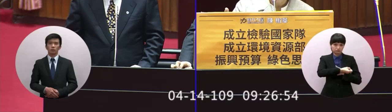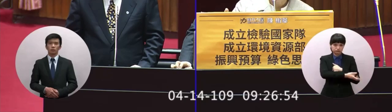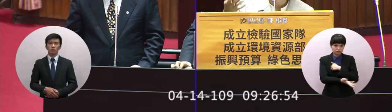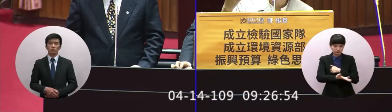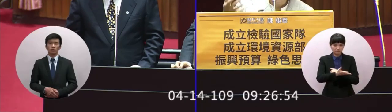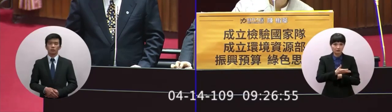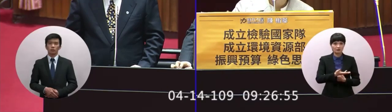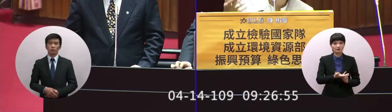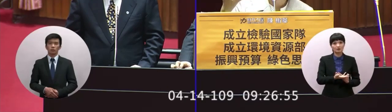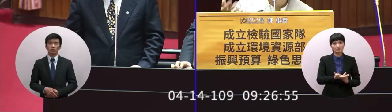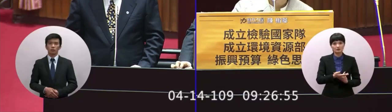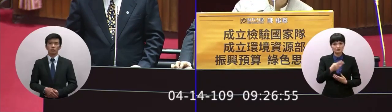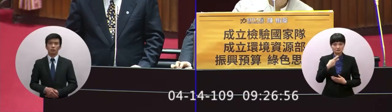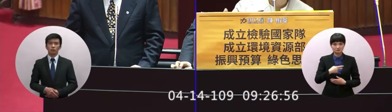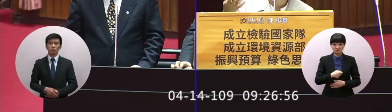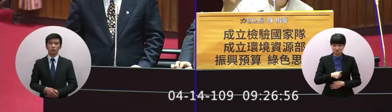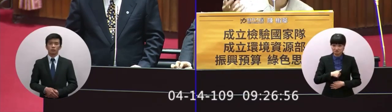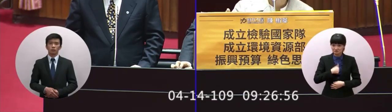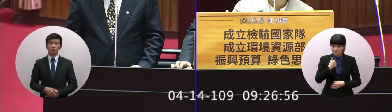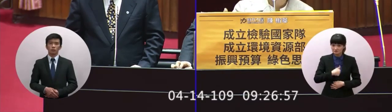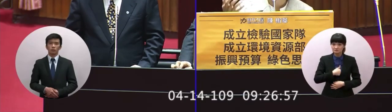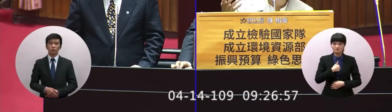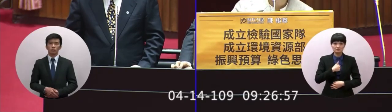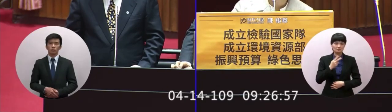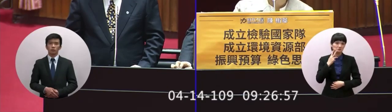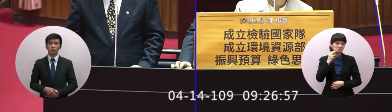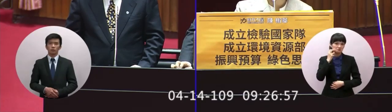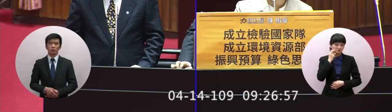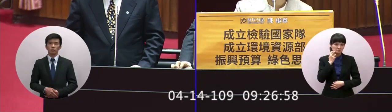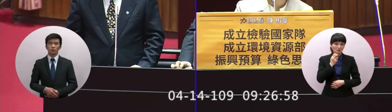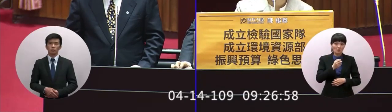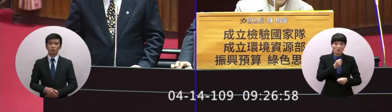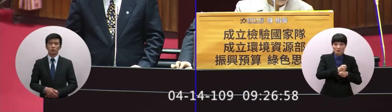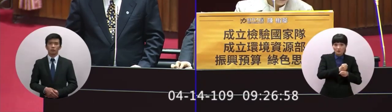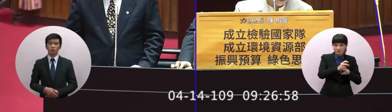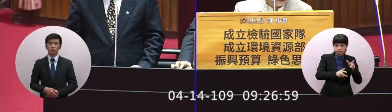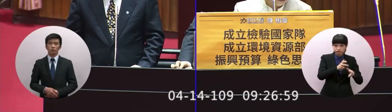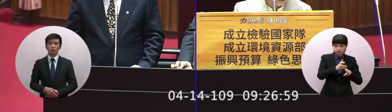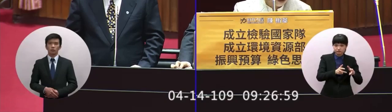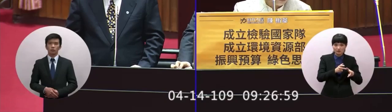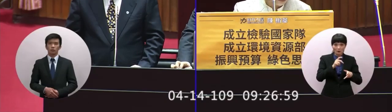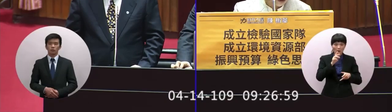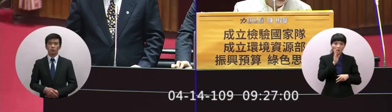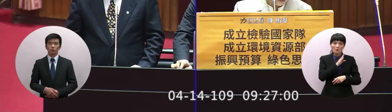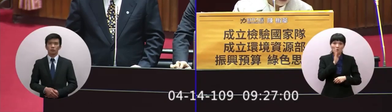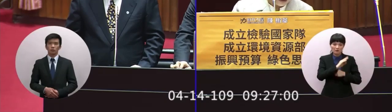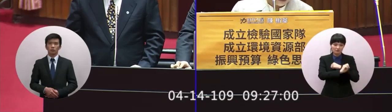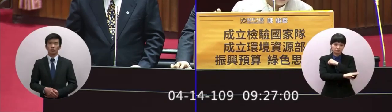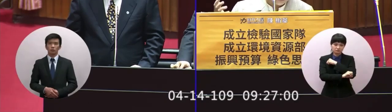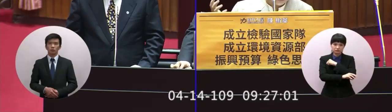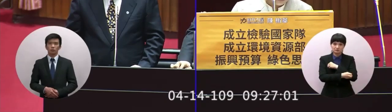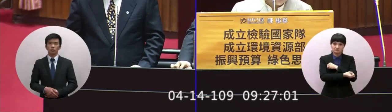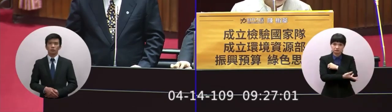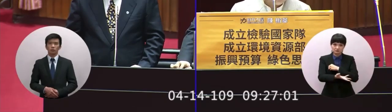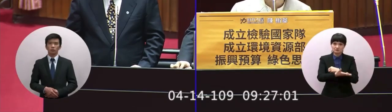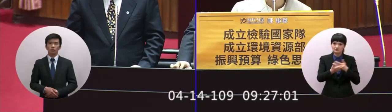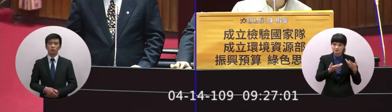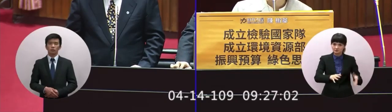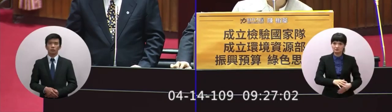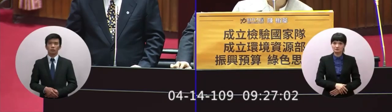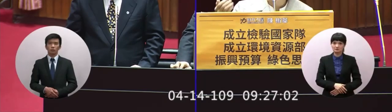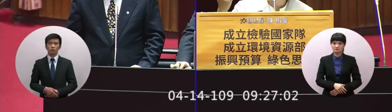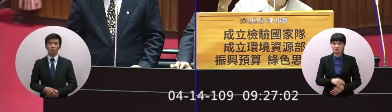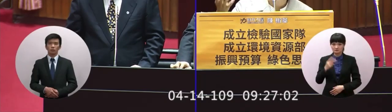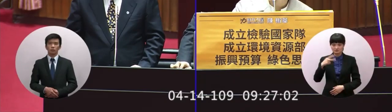个炼钢业的废弃物也很多，也是目前造成农地污染的主要的废弃物来源哈。那这些石化产